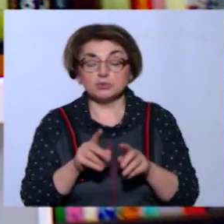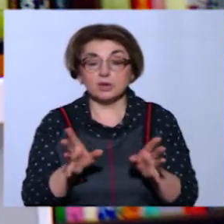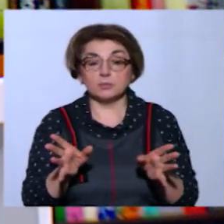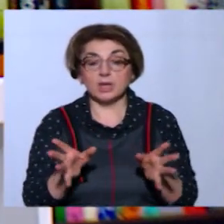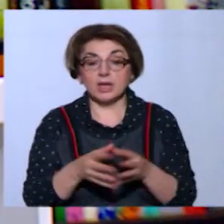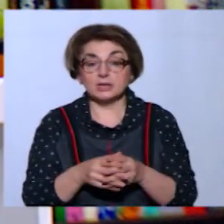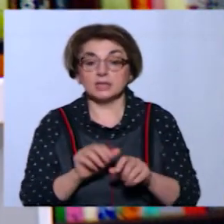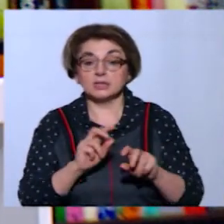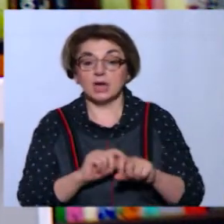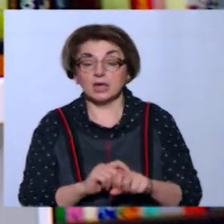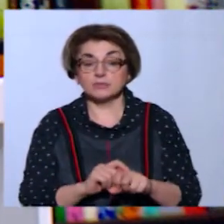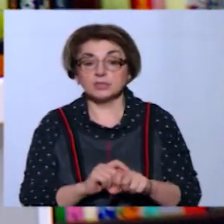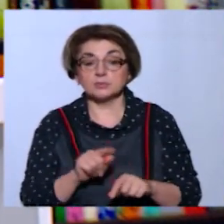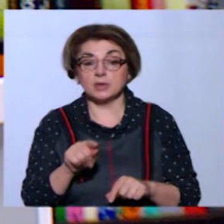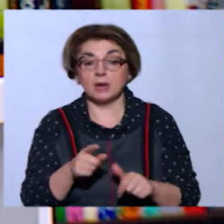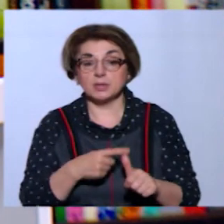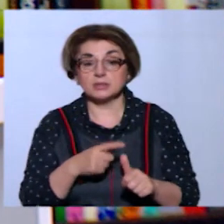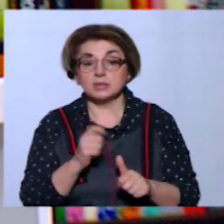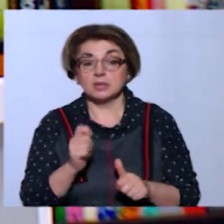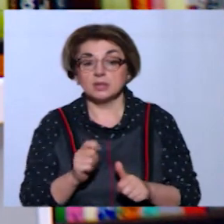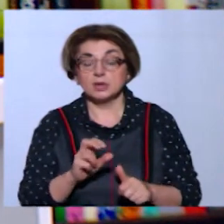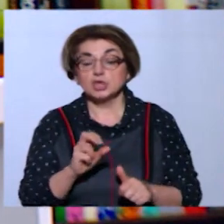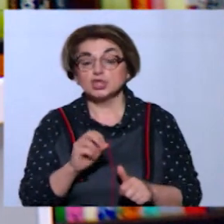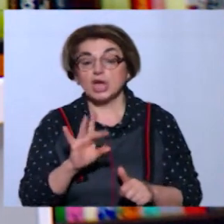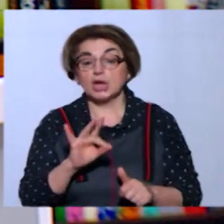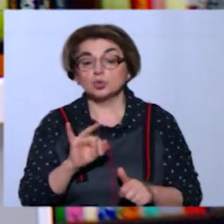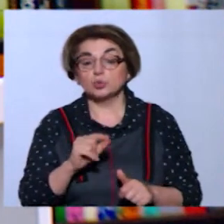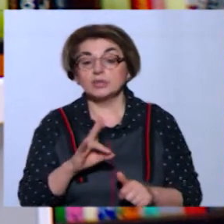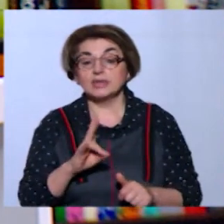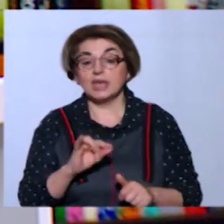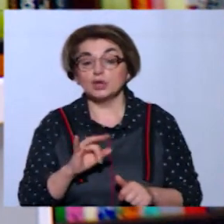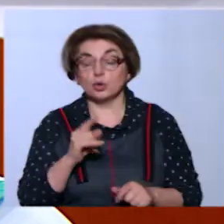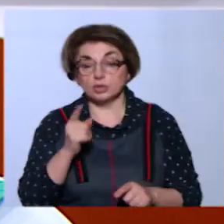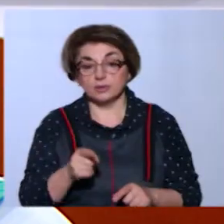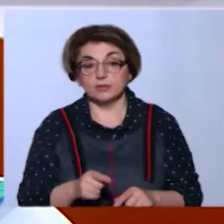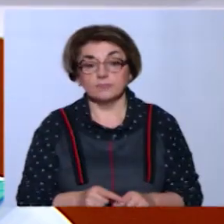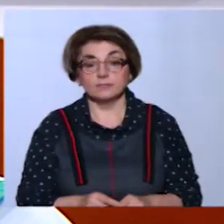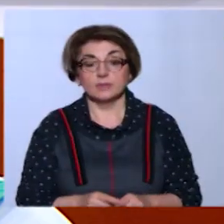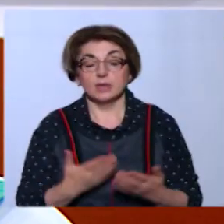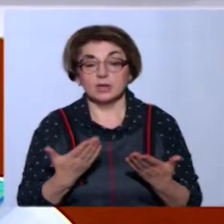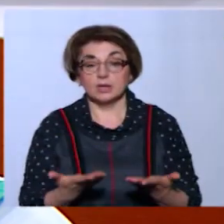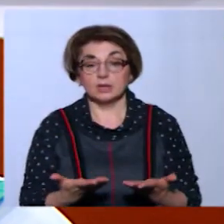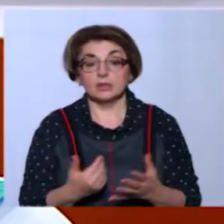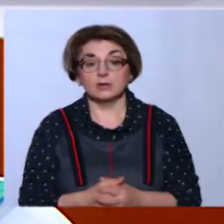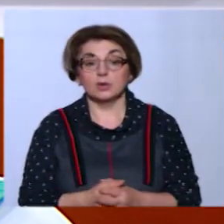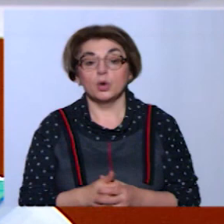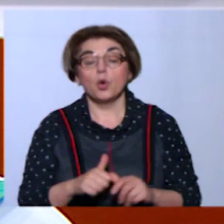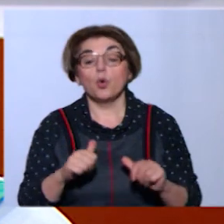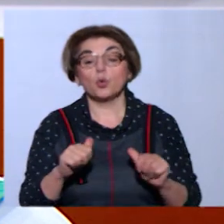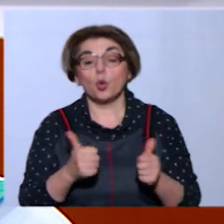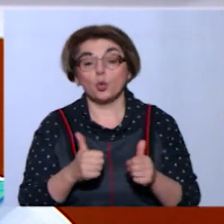ნეირონებს აკავშირებს ერთმანეთთან, არის ჩართული ნეირონები. ეხლა